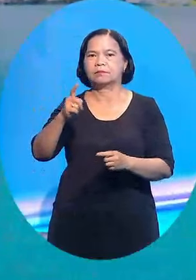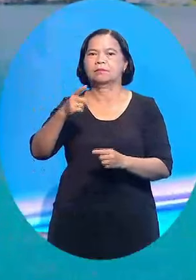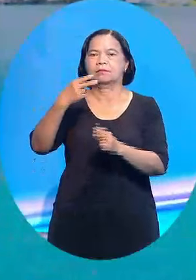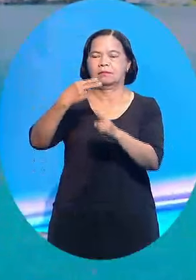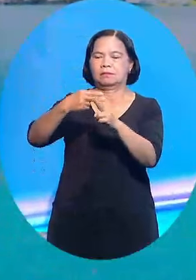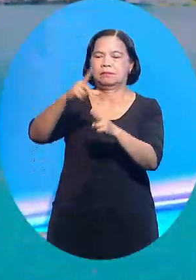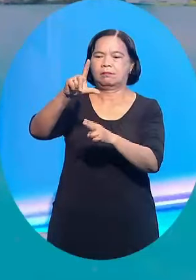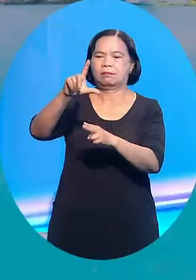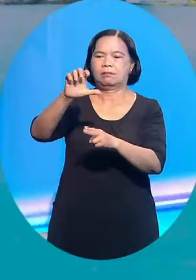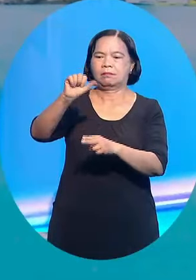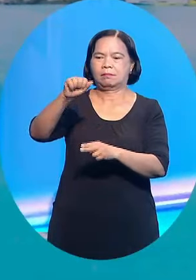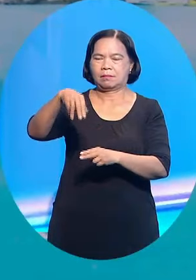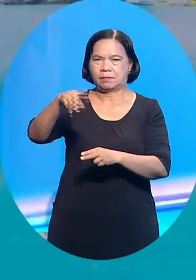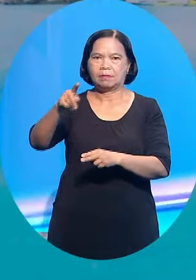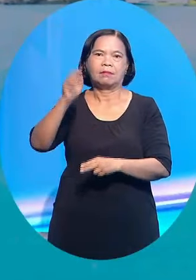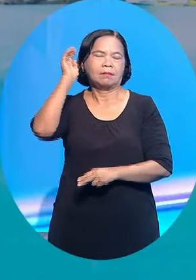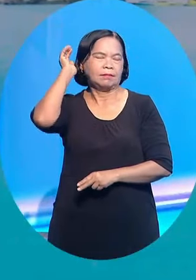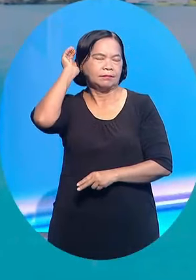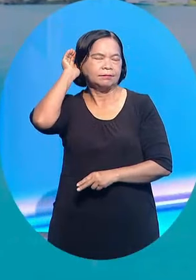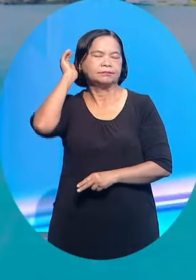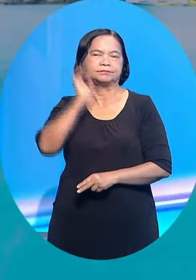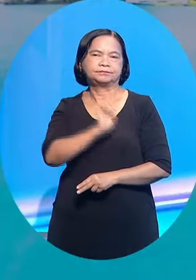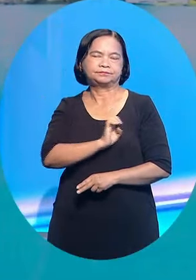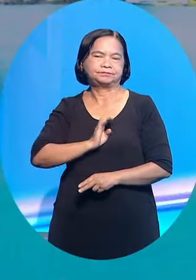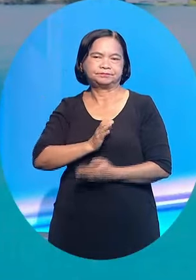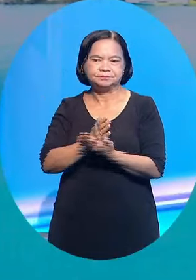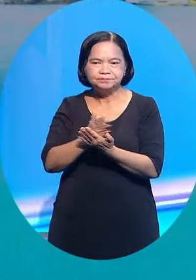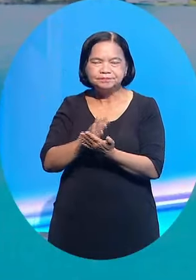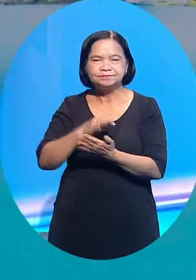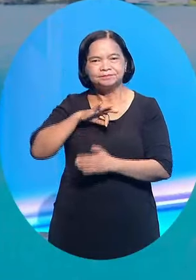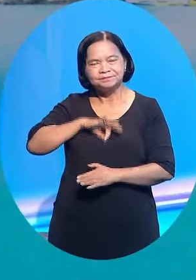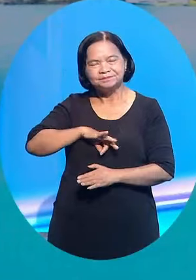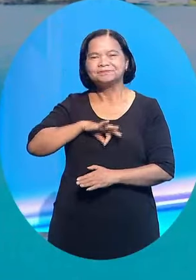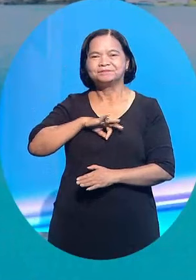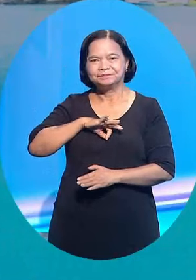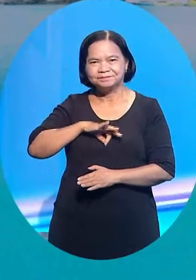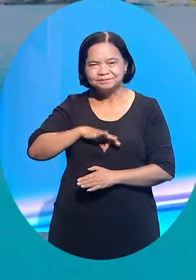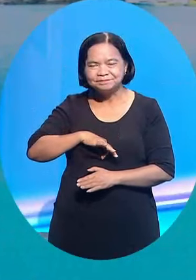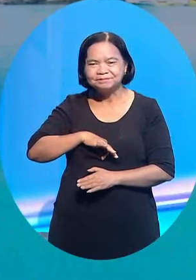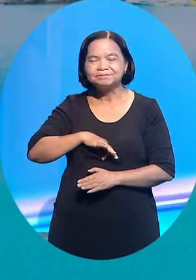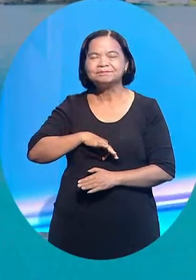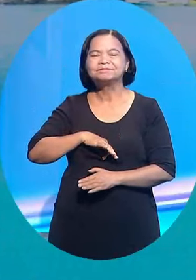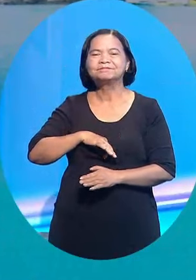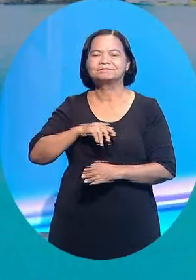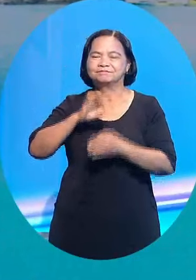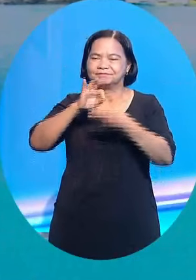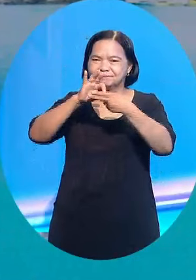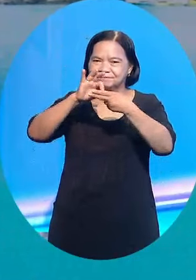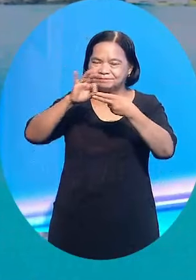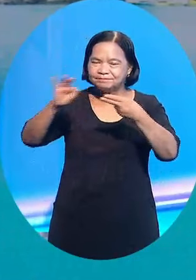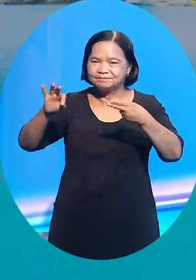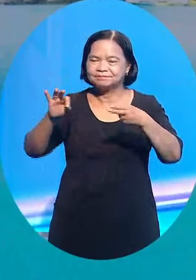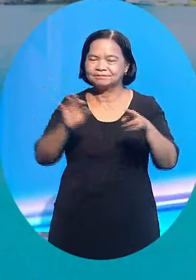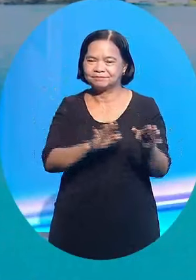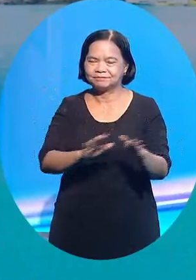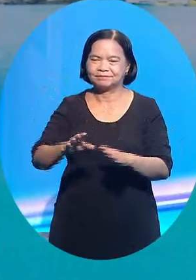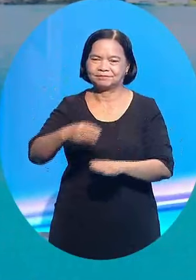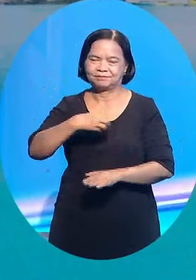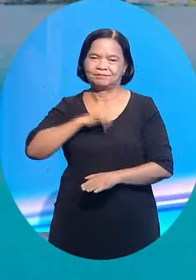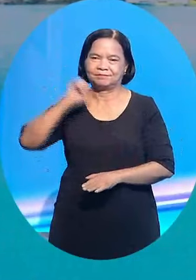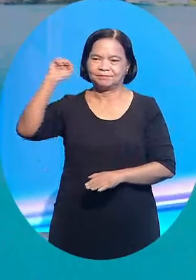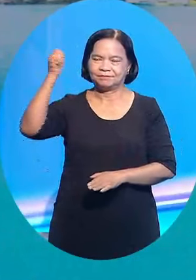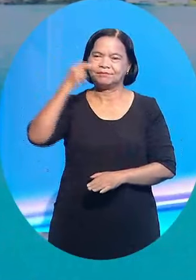đã bày tỏ mong muốn được lắng nghe các cán bộ đoàn chia sẻ những tâm tư, nguyện vọng, hiến kế đến các vấn đề liên quan đến công tác đoàn và phong